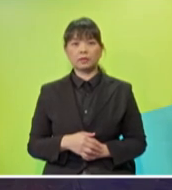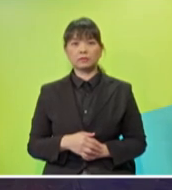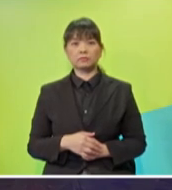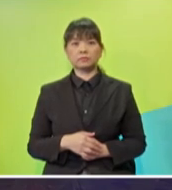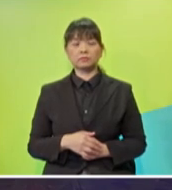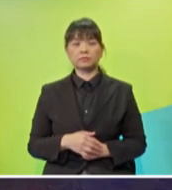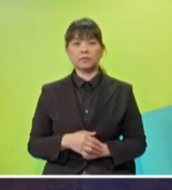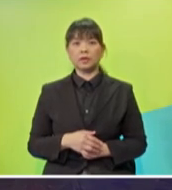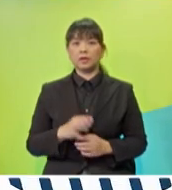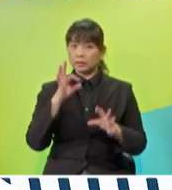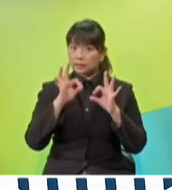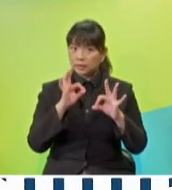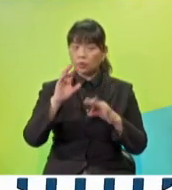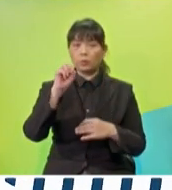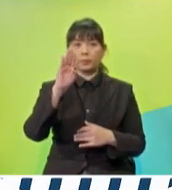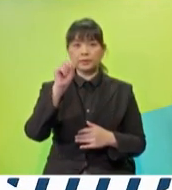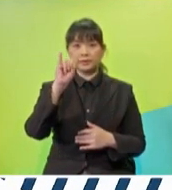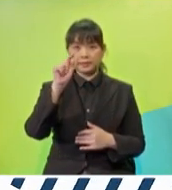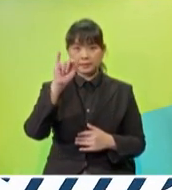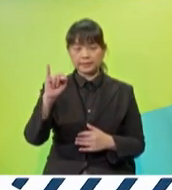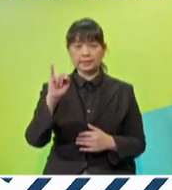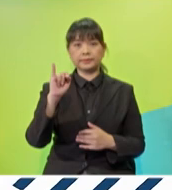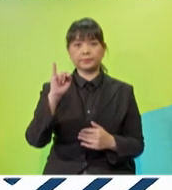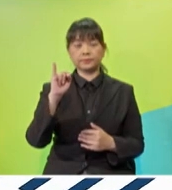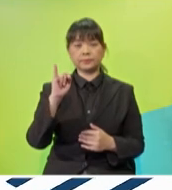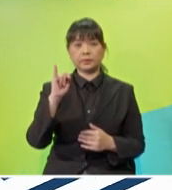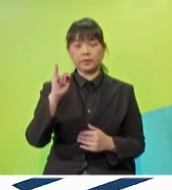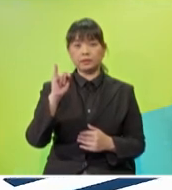seseorang itu menyebarkan opacity